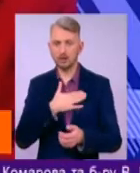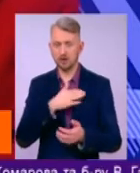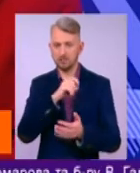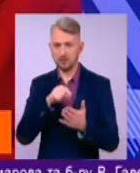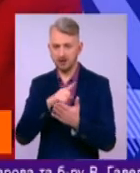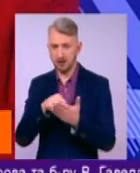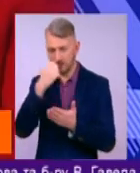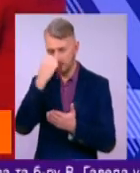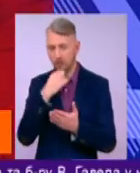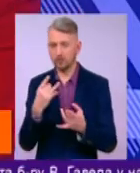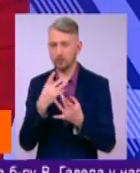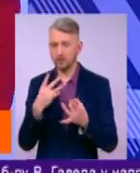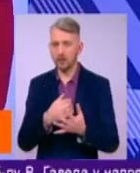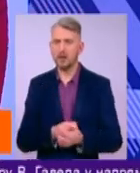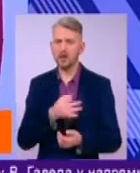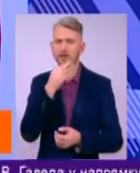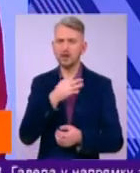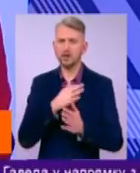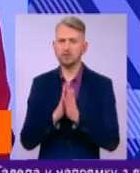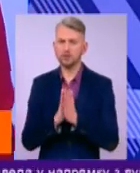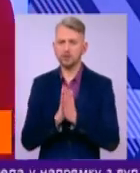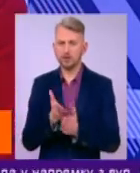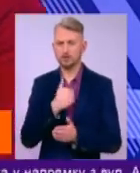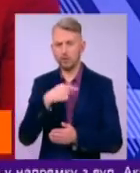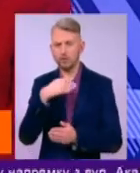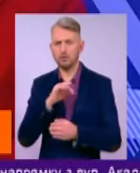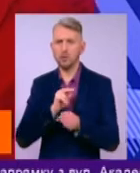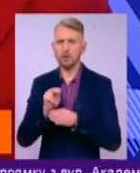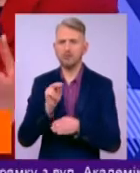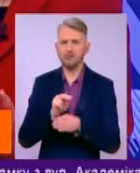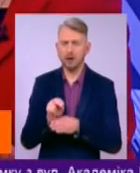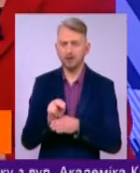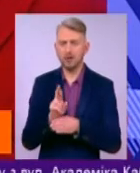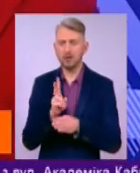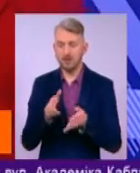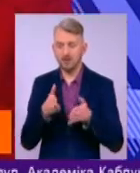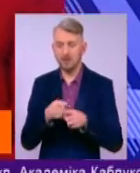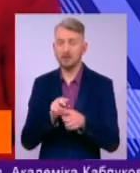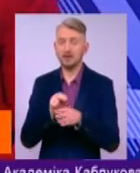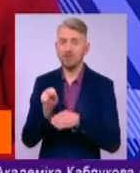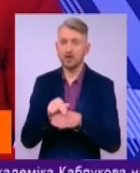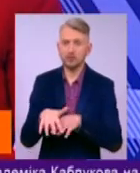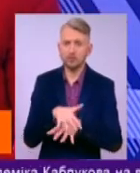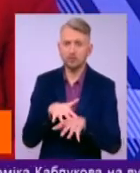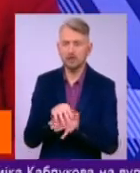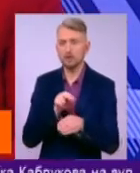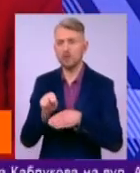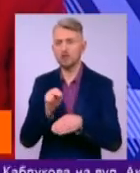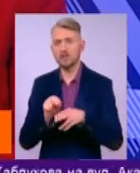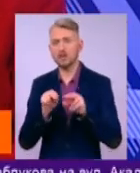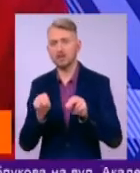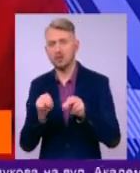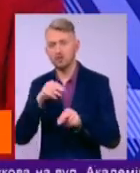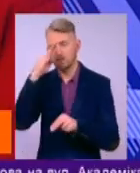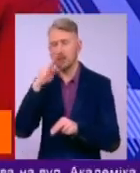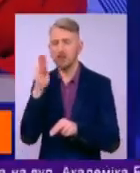роз'яснення. Пані Оксано, скажіть, будь ласка, ми говорили про навчання. Як вихід – це навчати суспільство, навчати викладачів, батьків, усіх